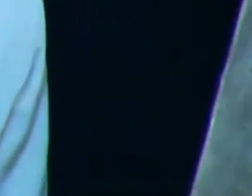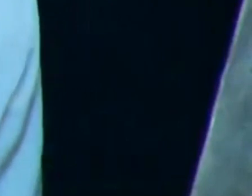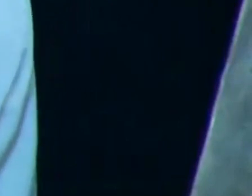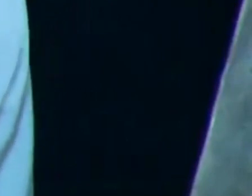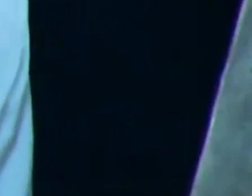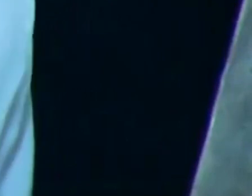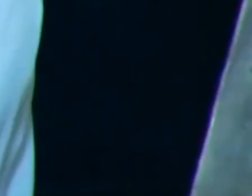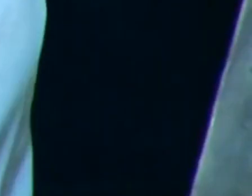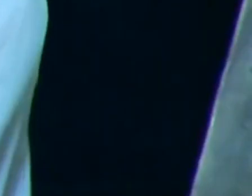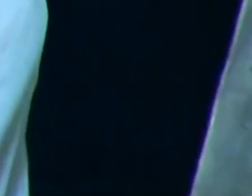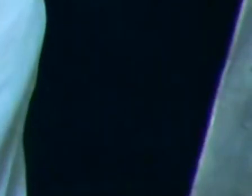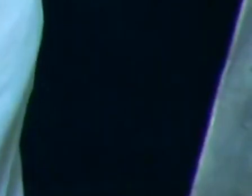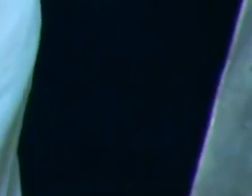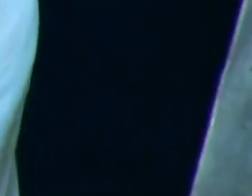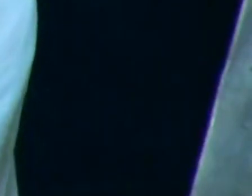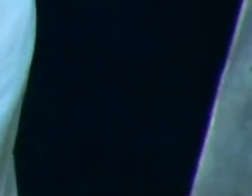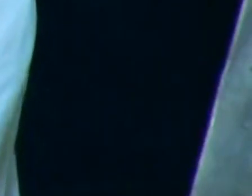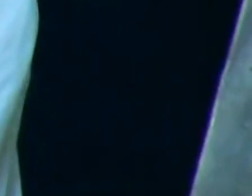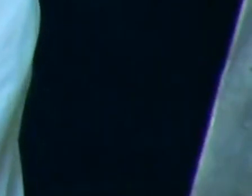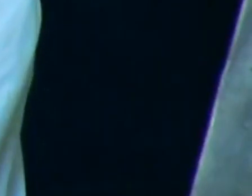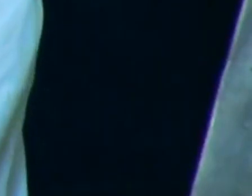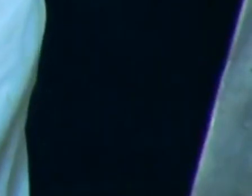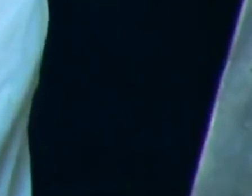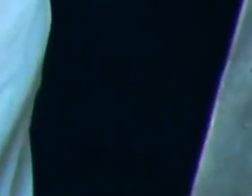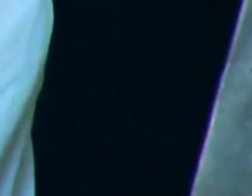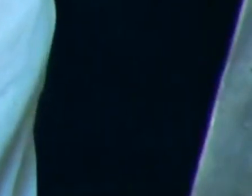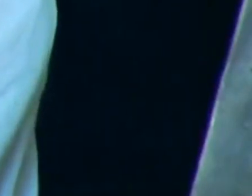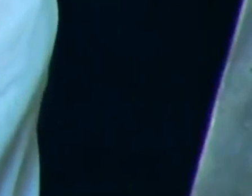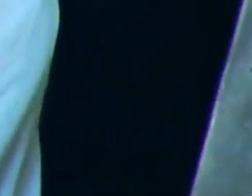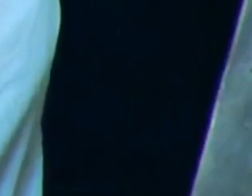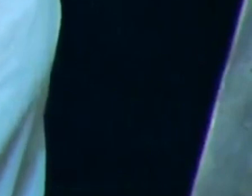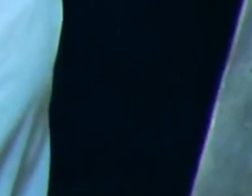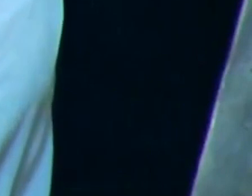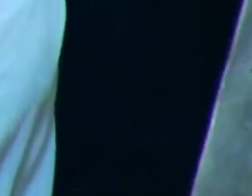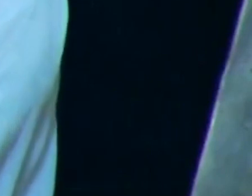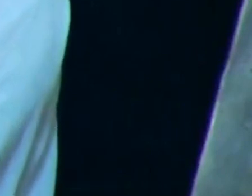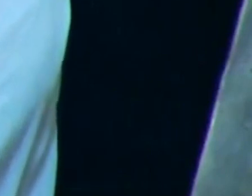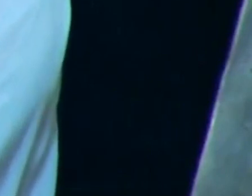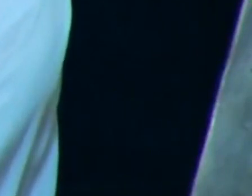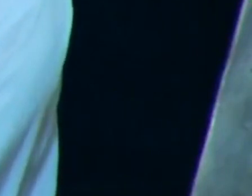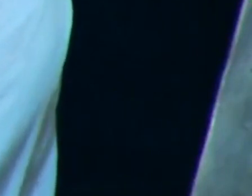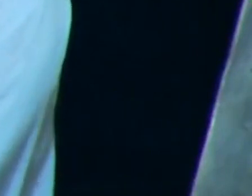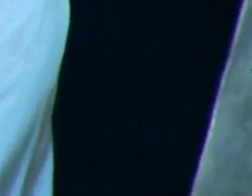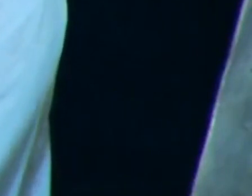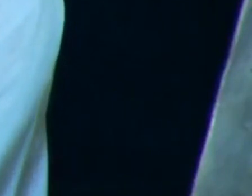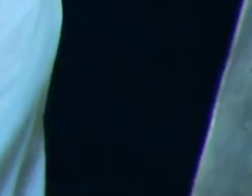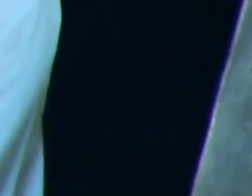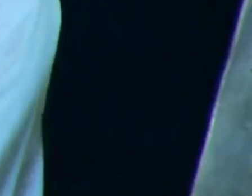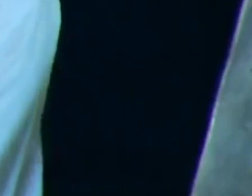izâ gur'el gur'anu festemi'u leh ve ansitu leallekum turhamun.